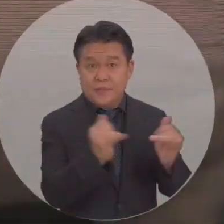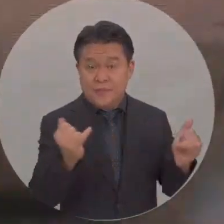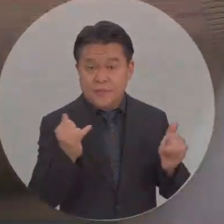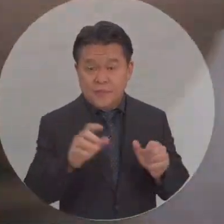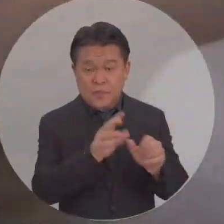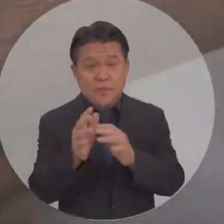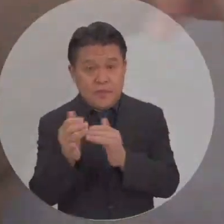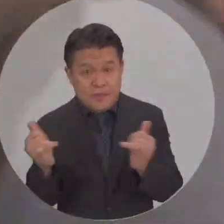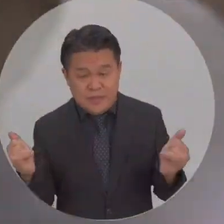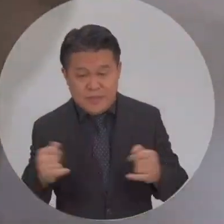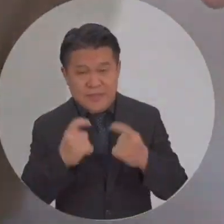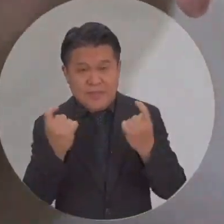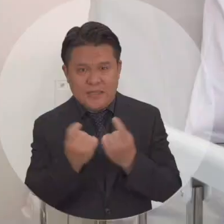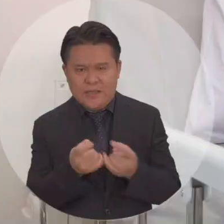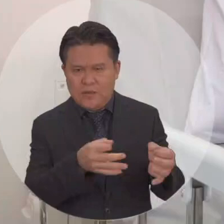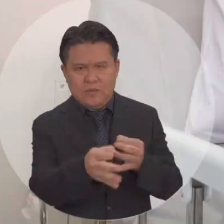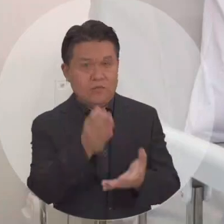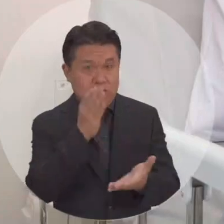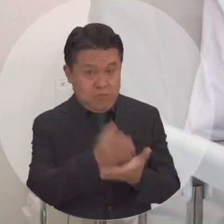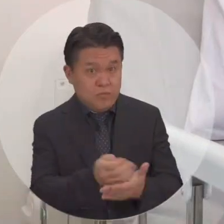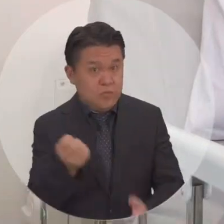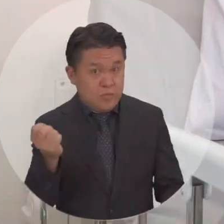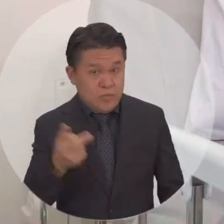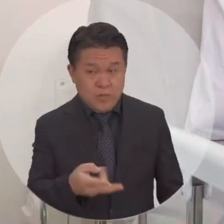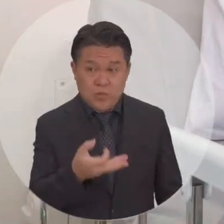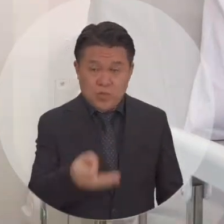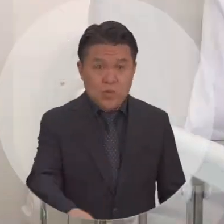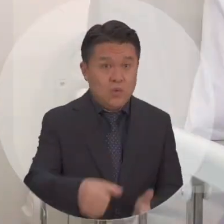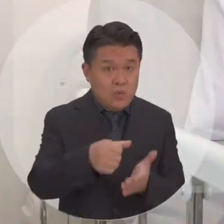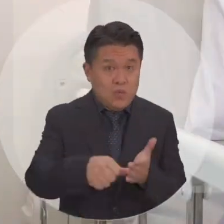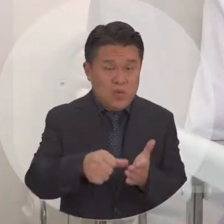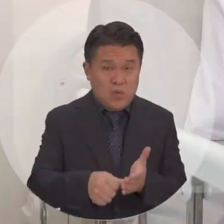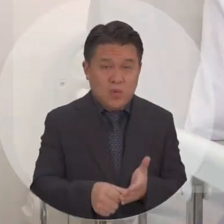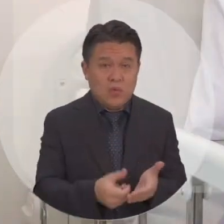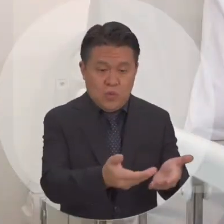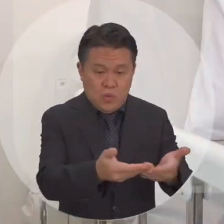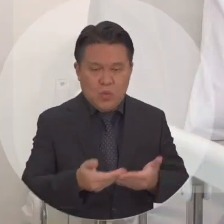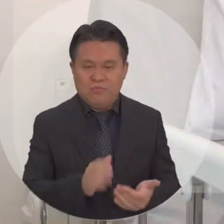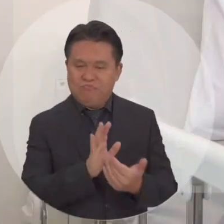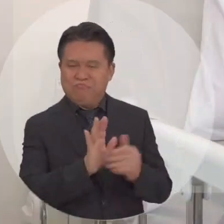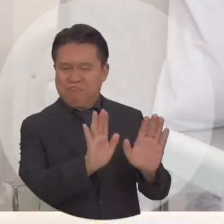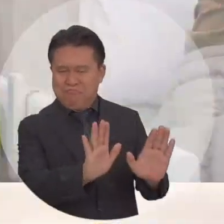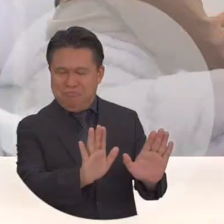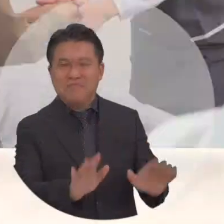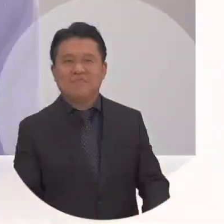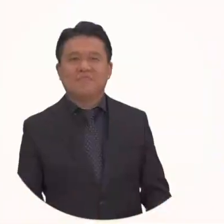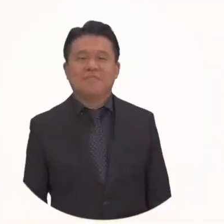등과 개인적인 거래를 하지 않으며 돈이나 물건을 제공해도 받지 않습니다.